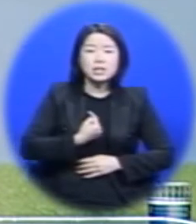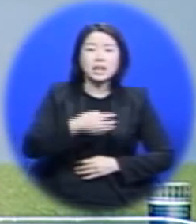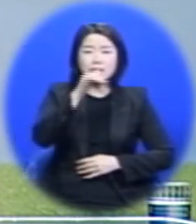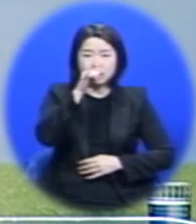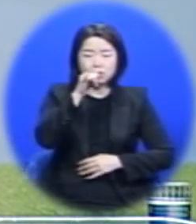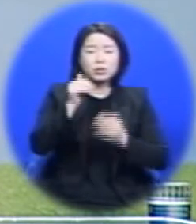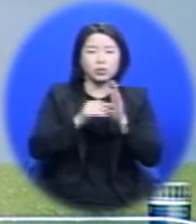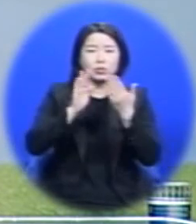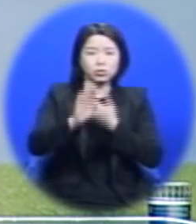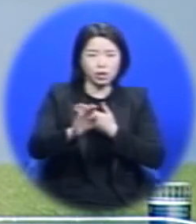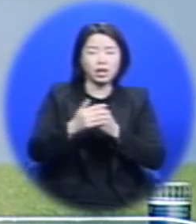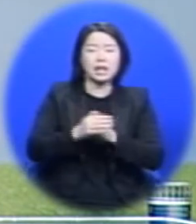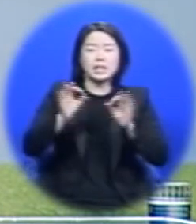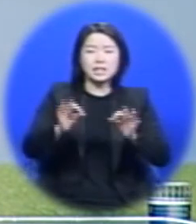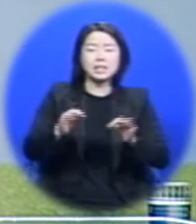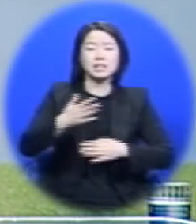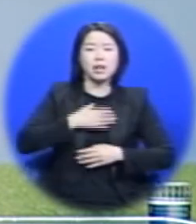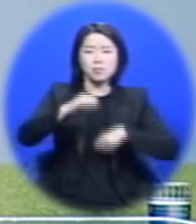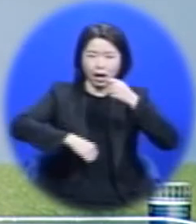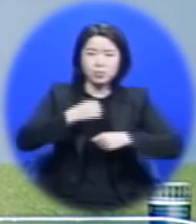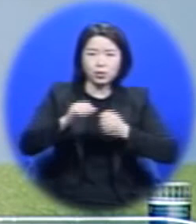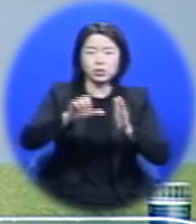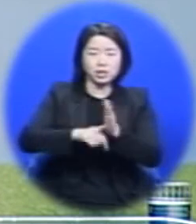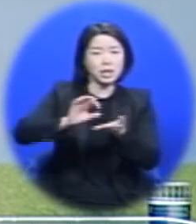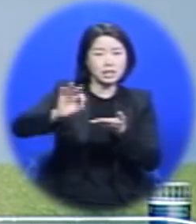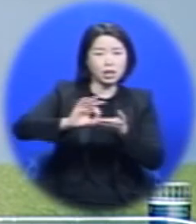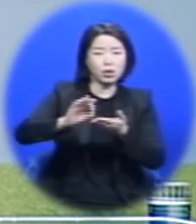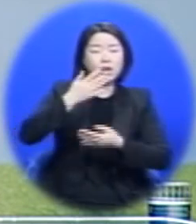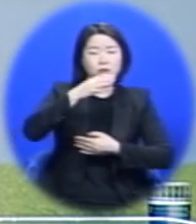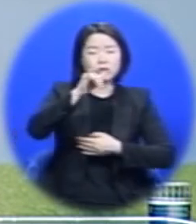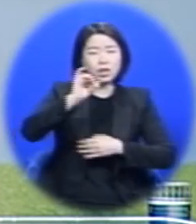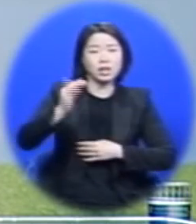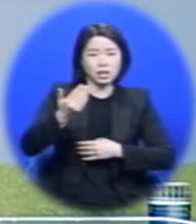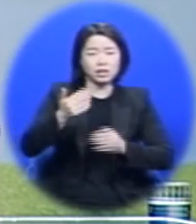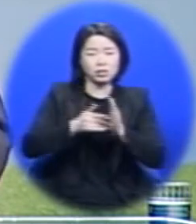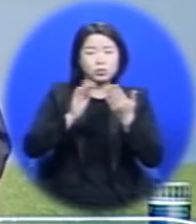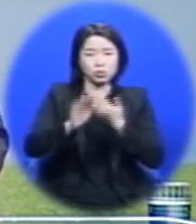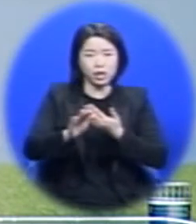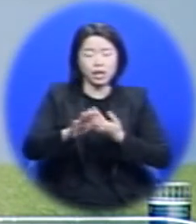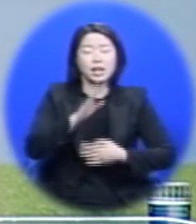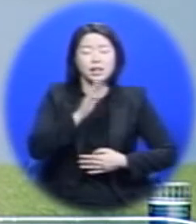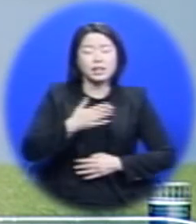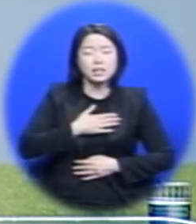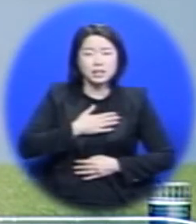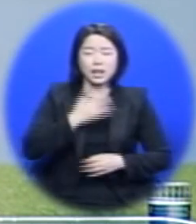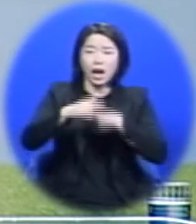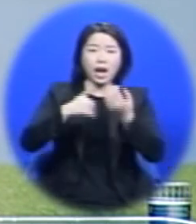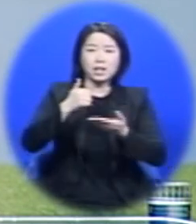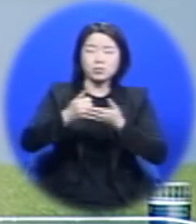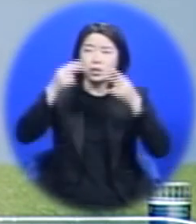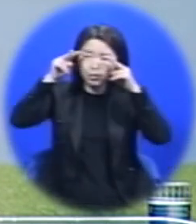보니까 이제는 내 마음대로 내 시간을 쓸 수가 있게 보니까 나는 진짜 하나님을 바라보고 있는